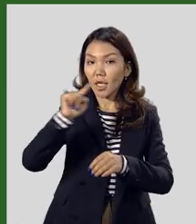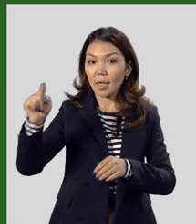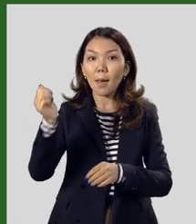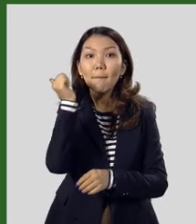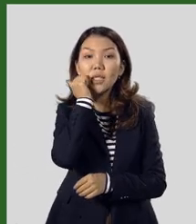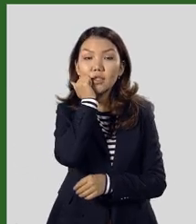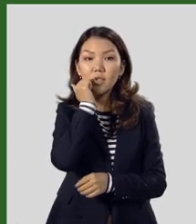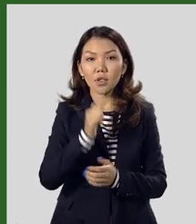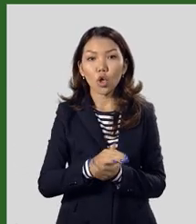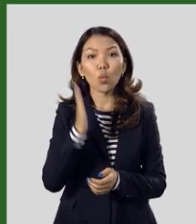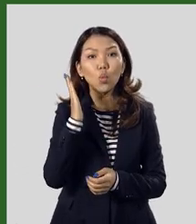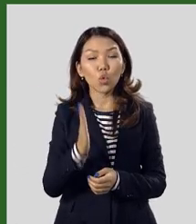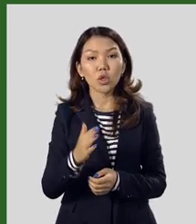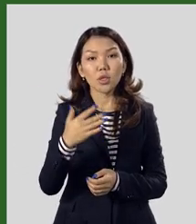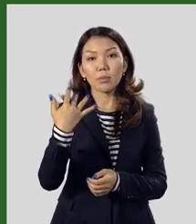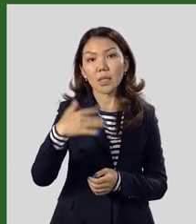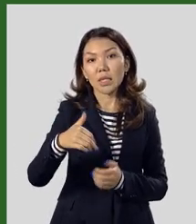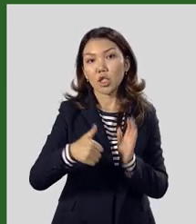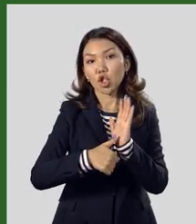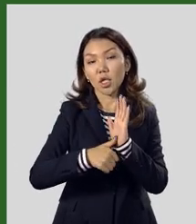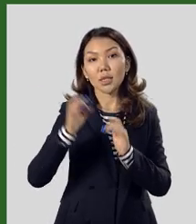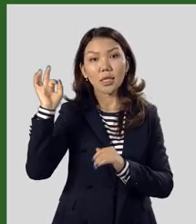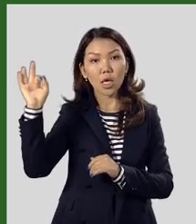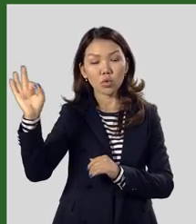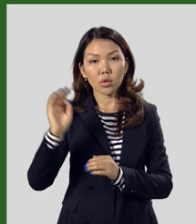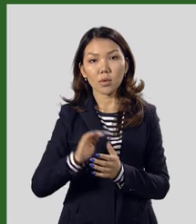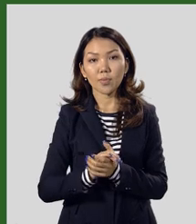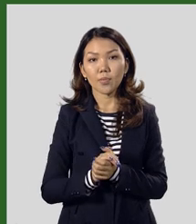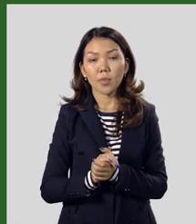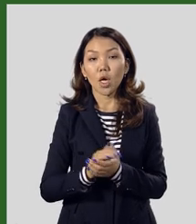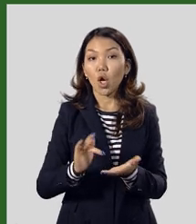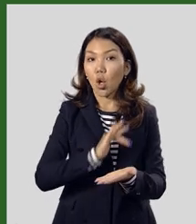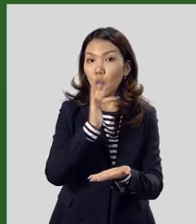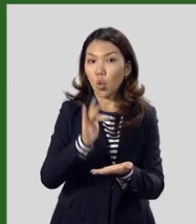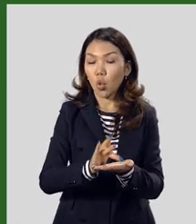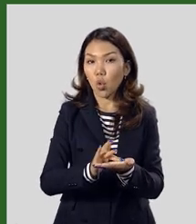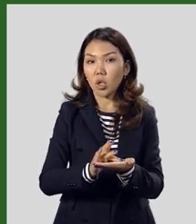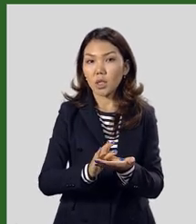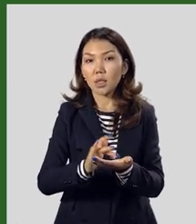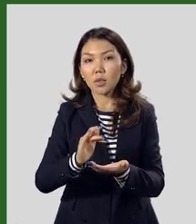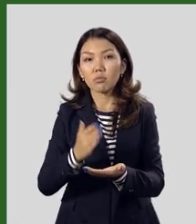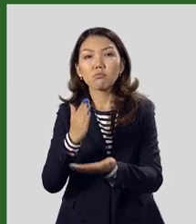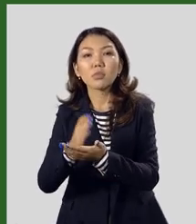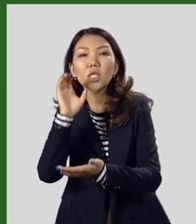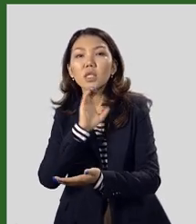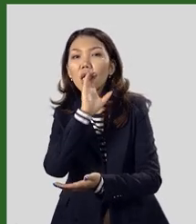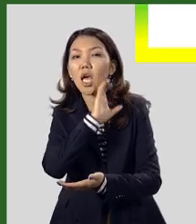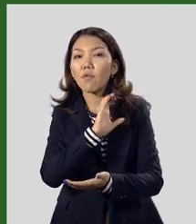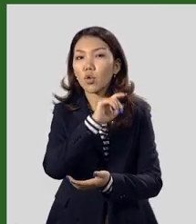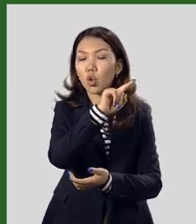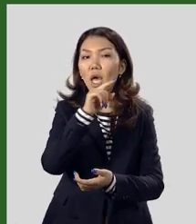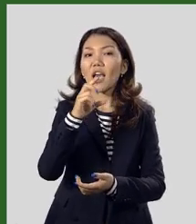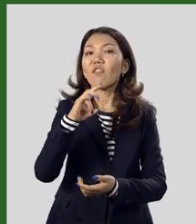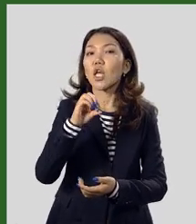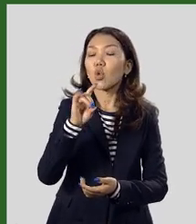широта Москвы будет 56 градусов. Так как город лежит к северу от экватора, то